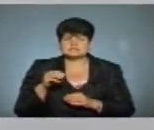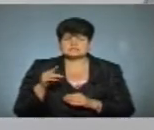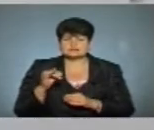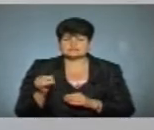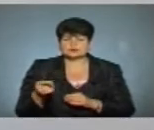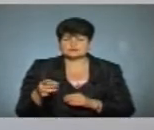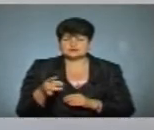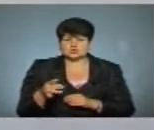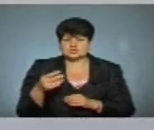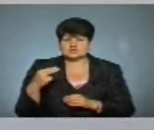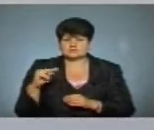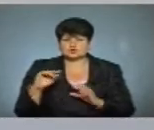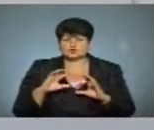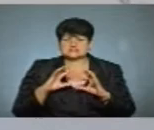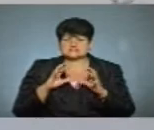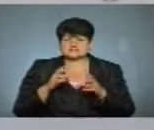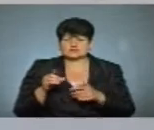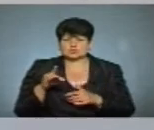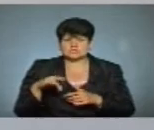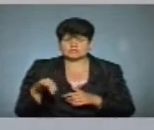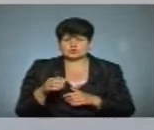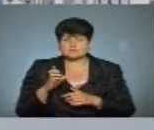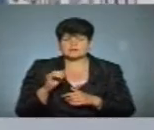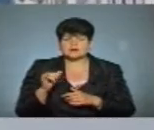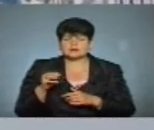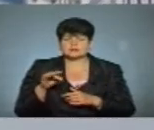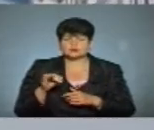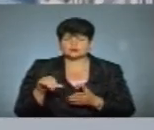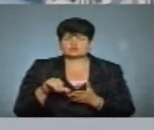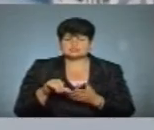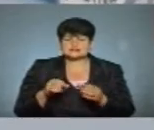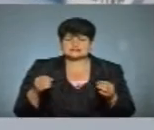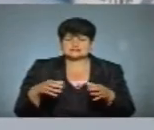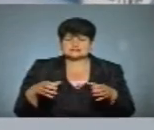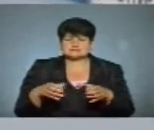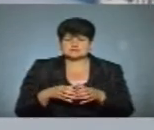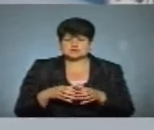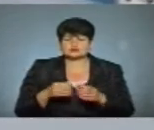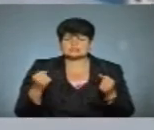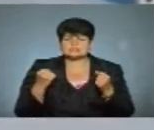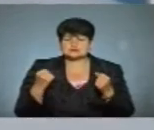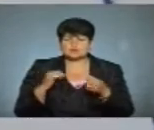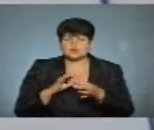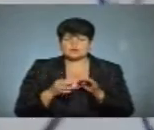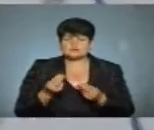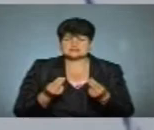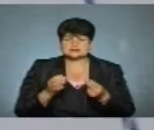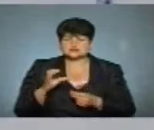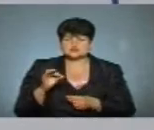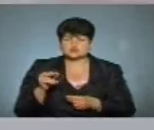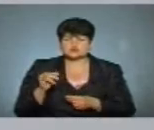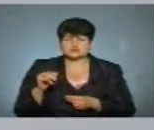району. Чемпіон світу і Європи з біатлону, учасник збірної України з біатлону на зимових Олімпійських іграх у Сочі